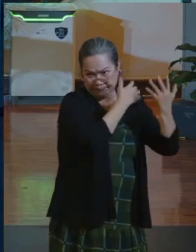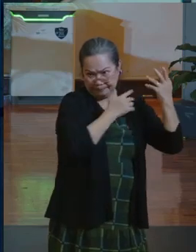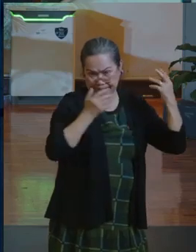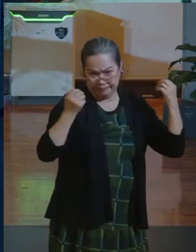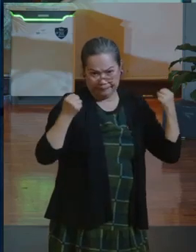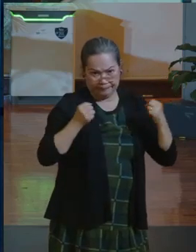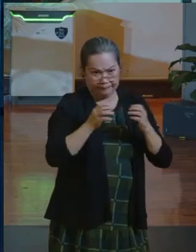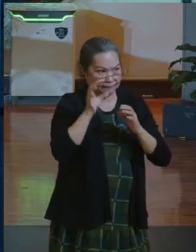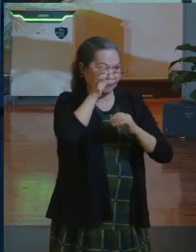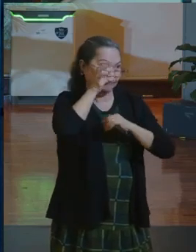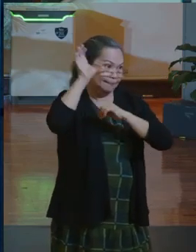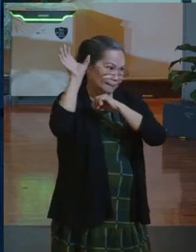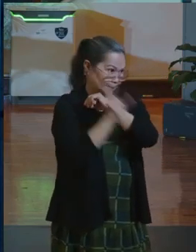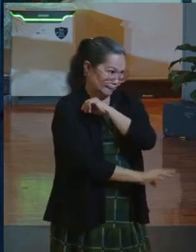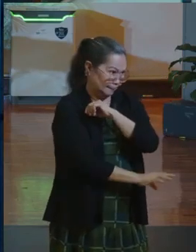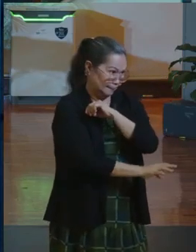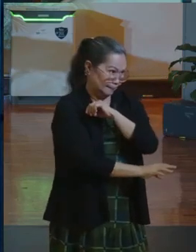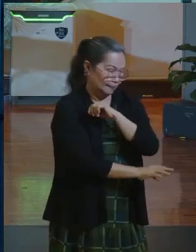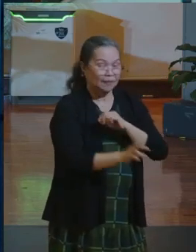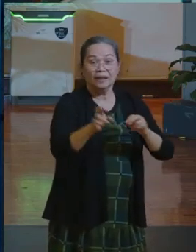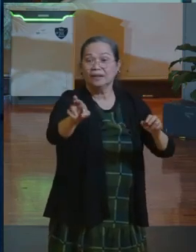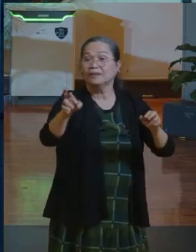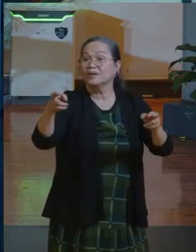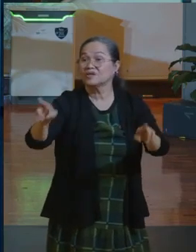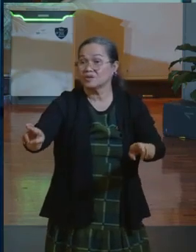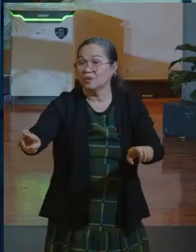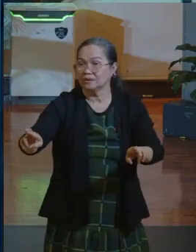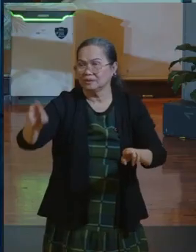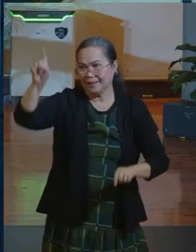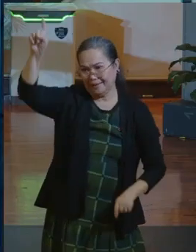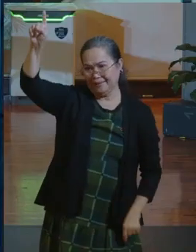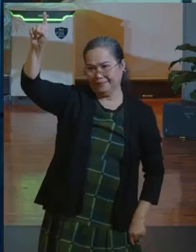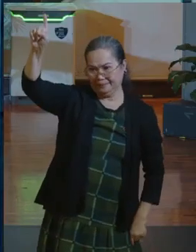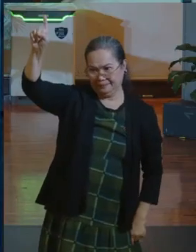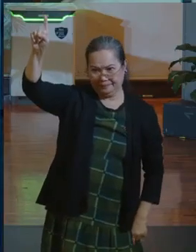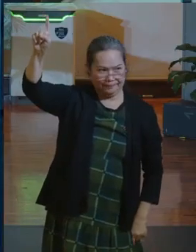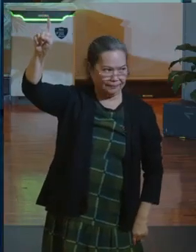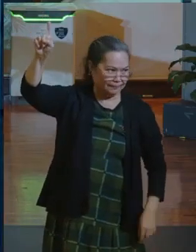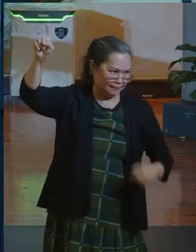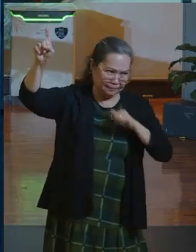Mga kapatid, ang resulta po, pesta niya.